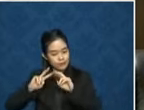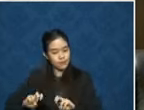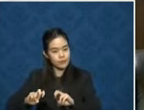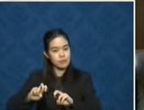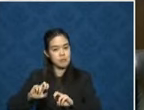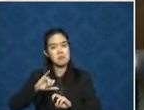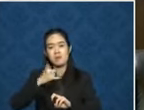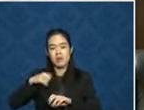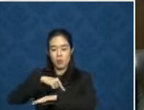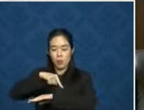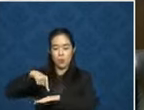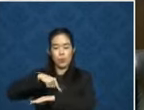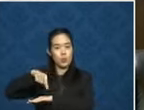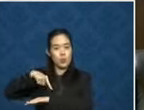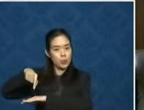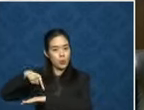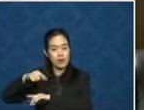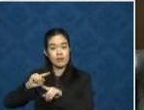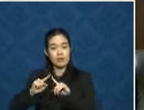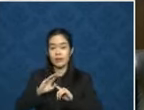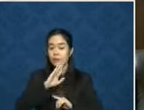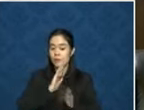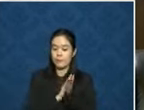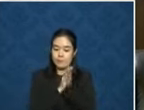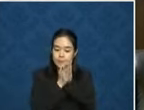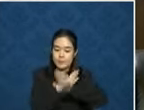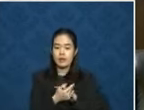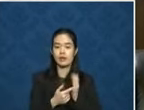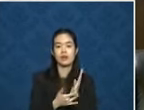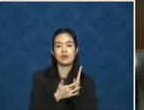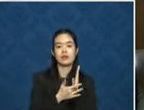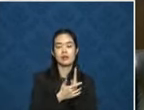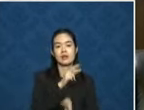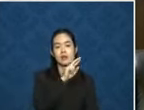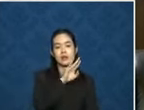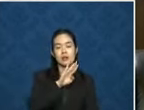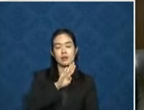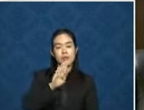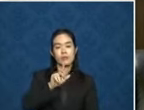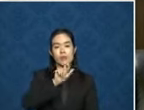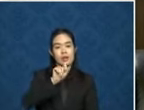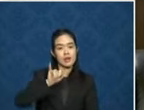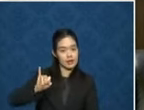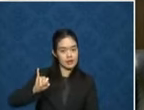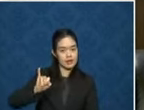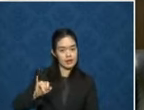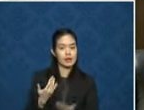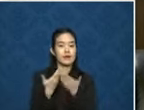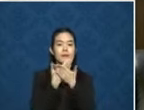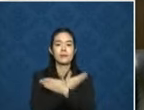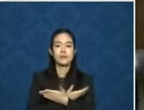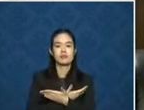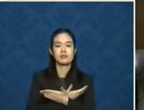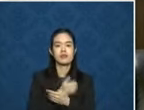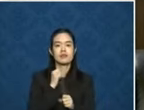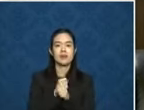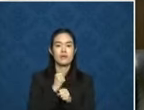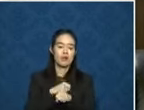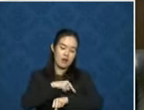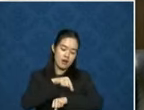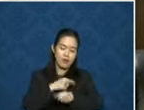าจจะต้องใช้เวลานานแต่เมื่อมีการใช้เทคโนโลยีมาช่วยการดำเนินต่างๆก็จะสามารถดำเนิน